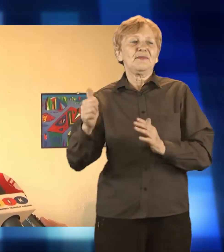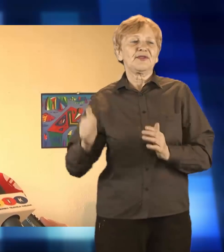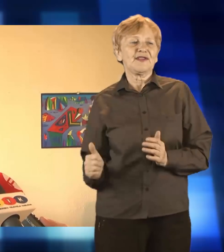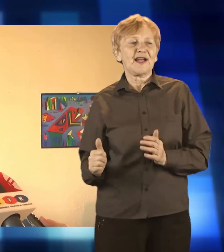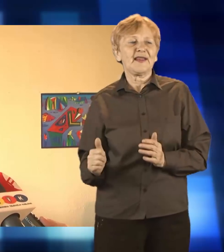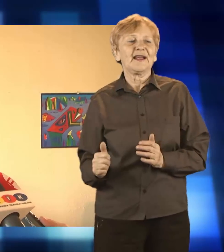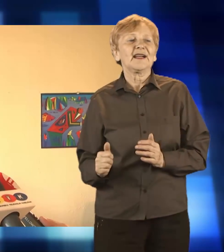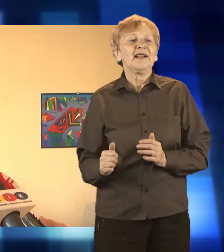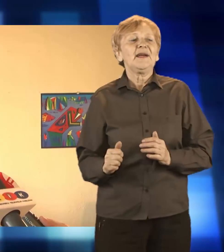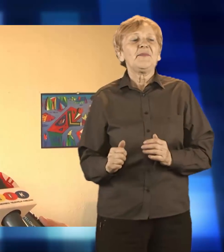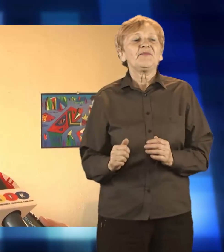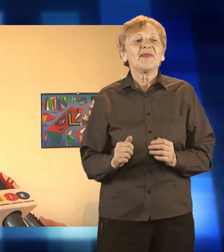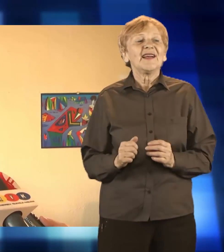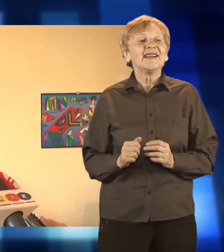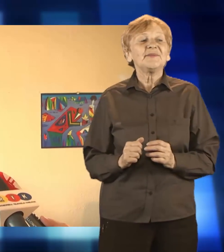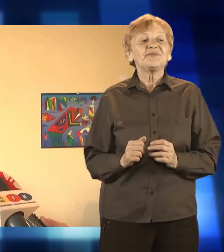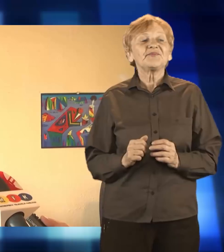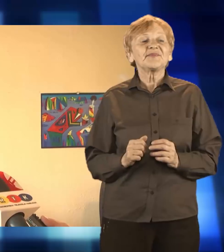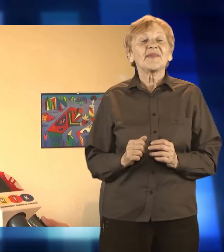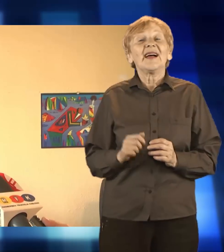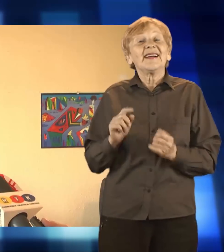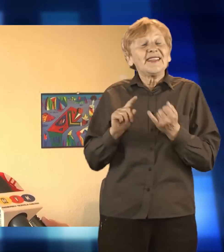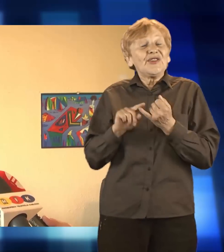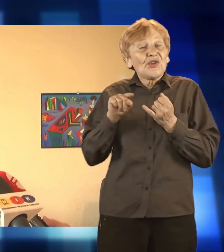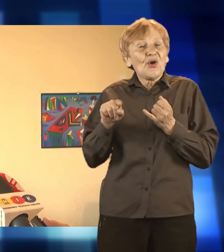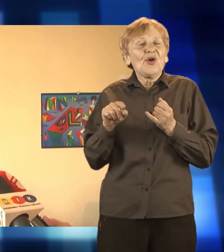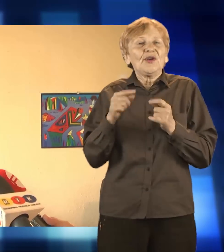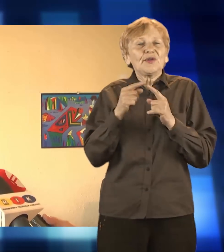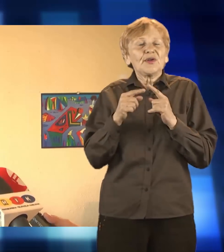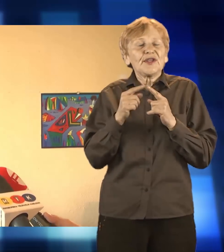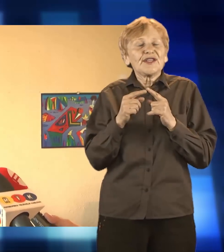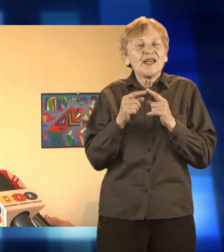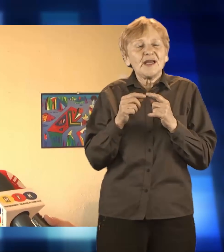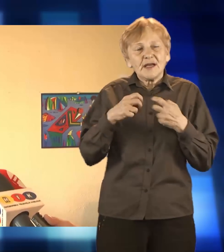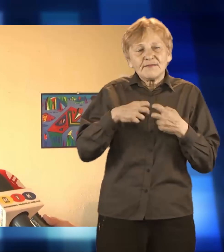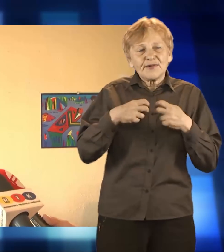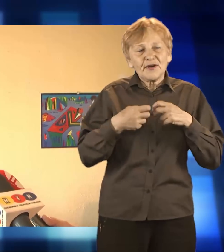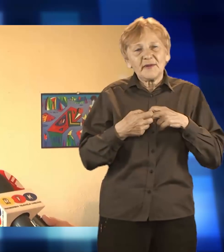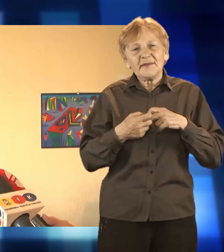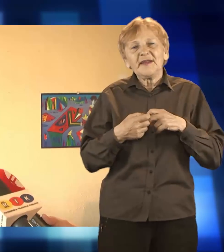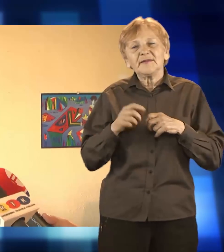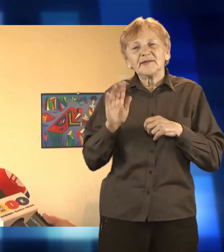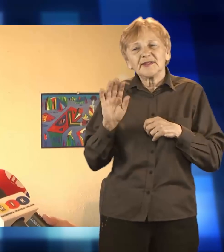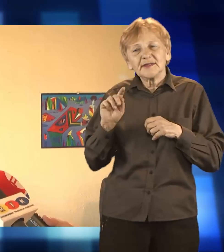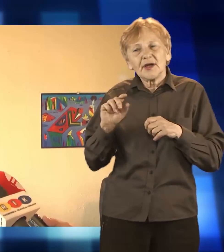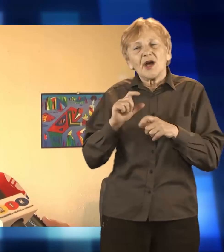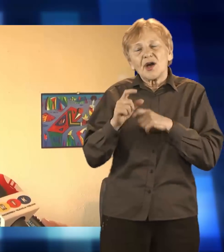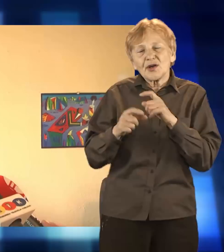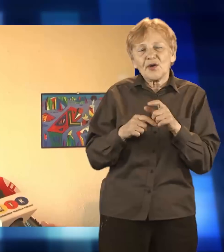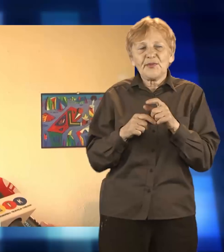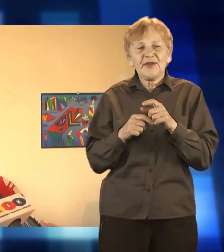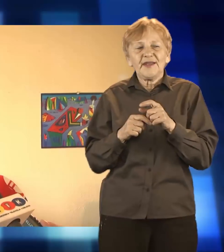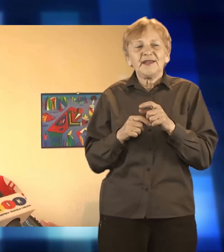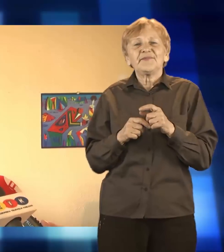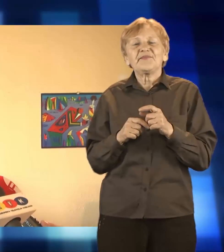faktem jest, że to narzuca bardzo duże ograniczenia. Nie?